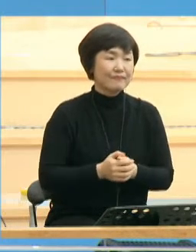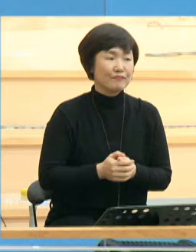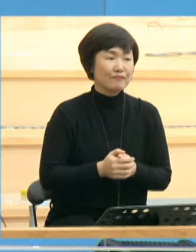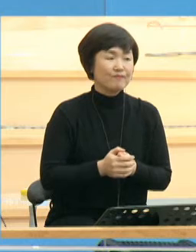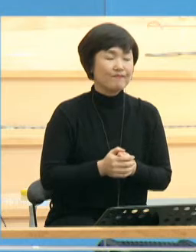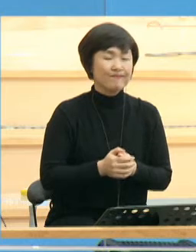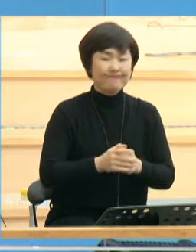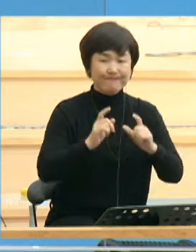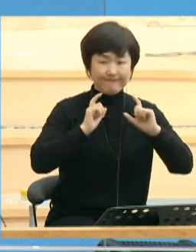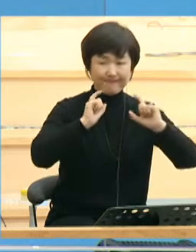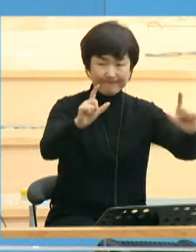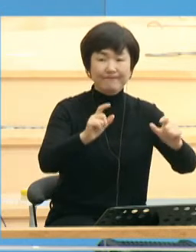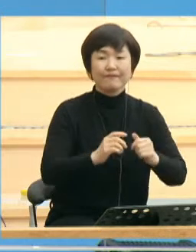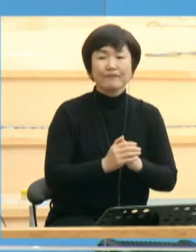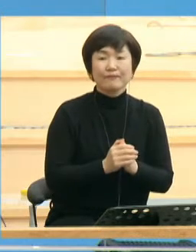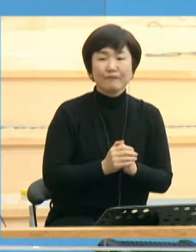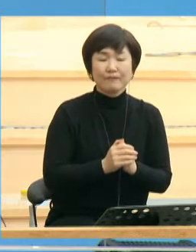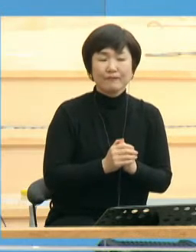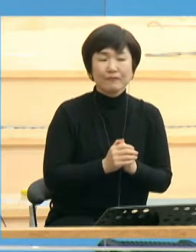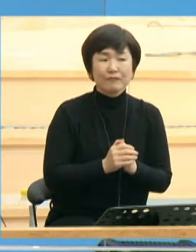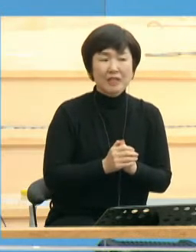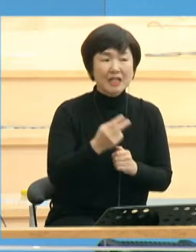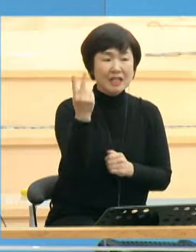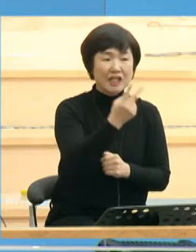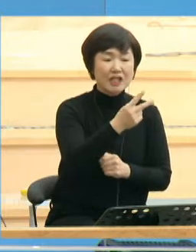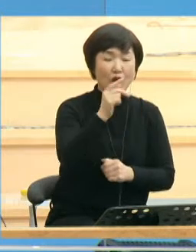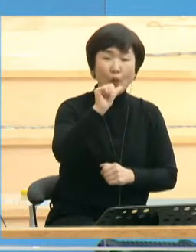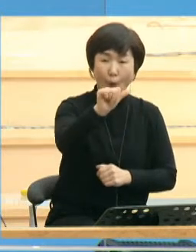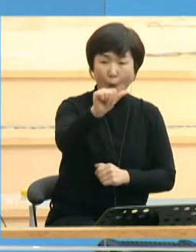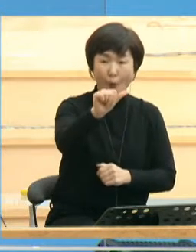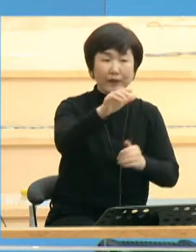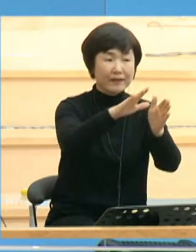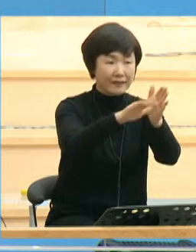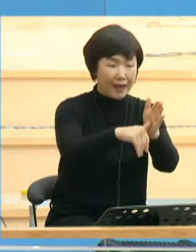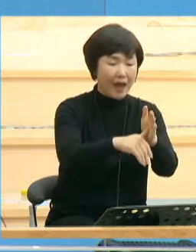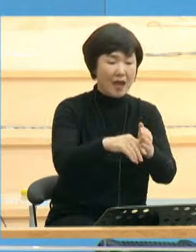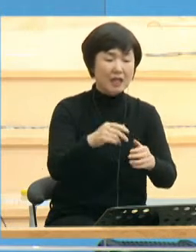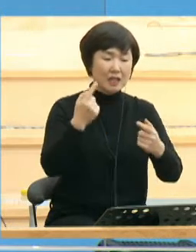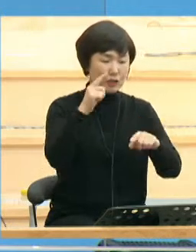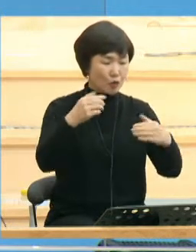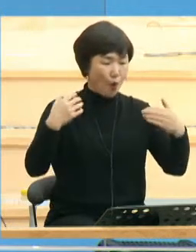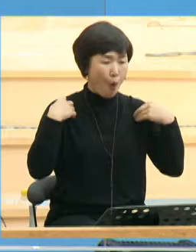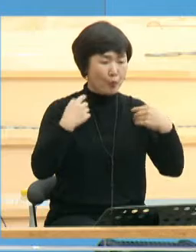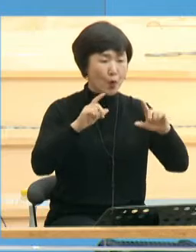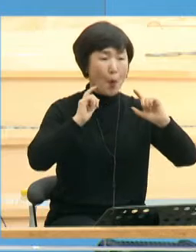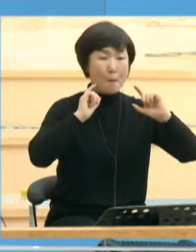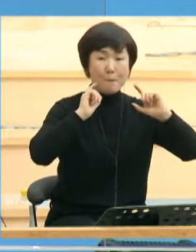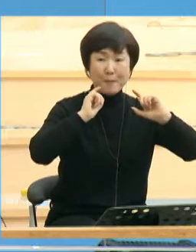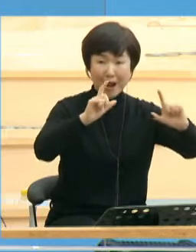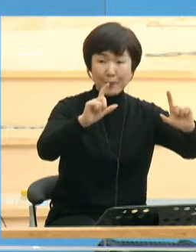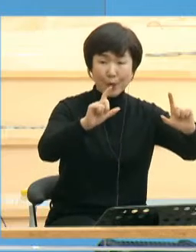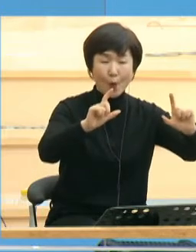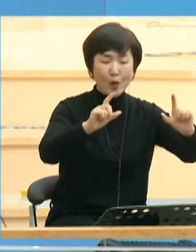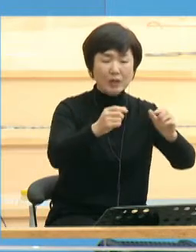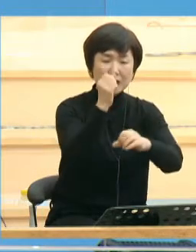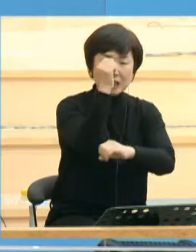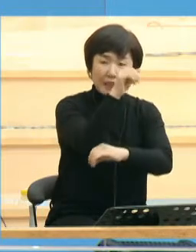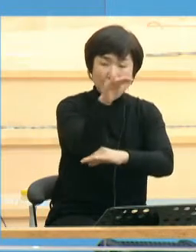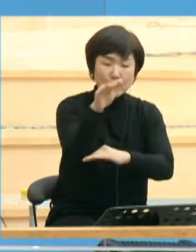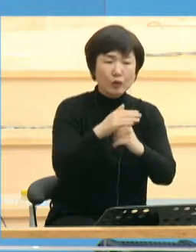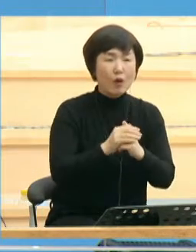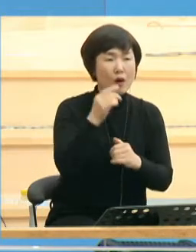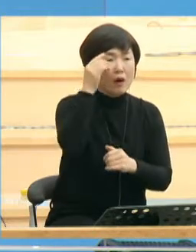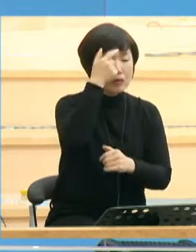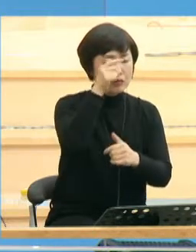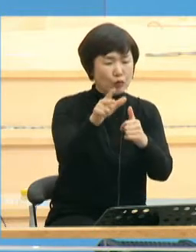단어를 합니다 2005년도에 정부 발표 기준으로 기독교인이 870만